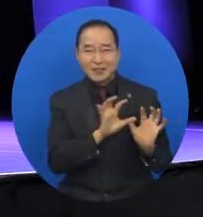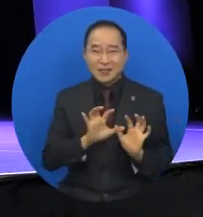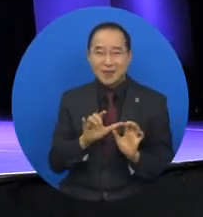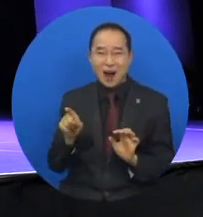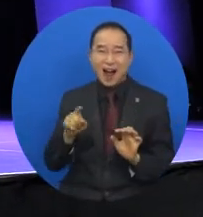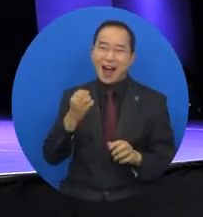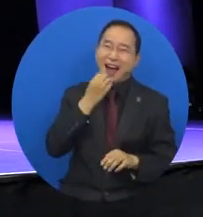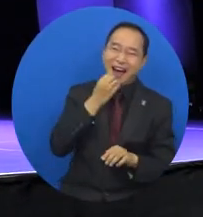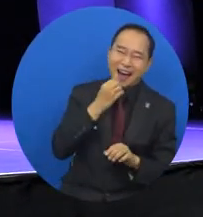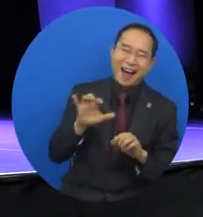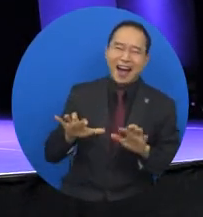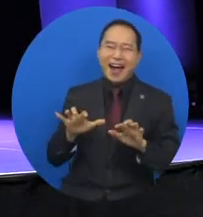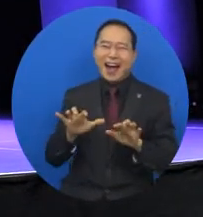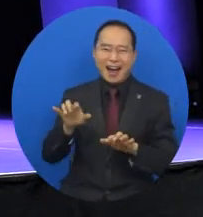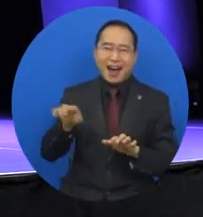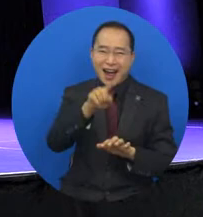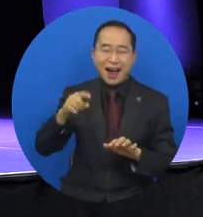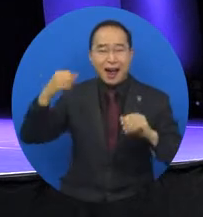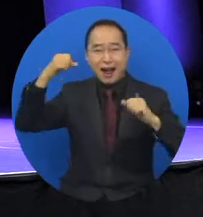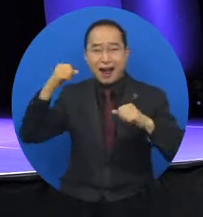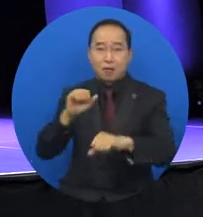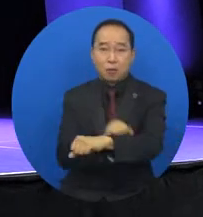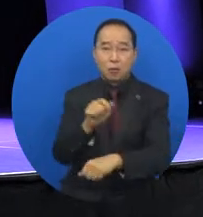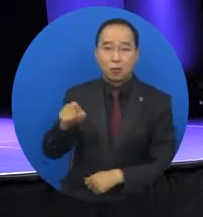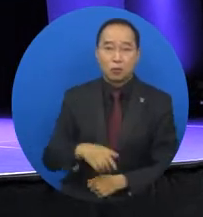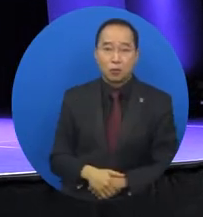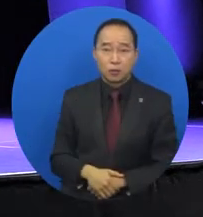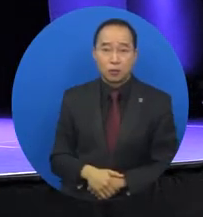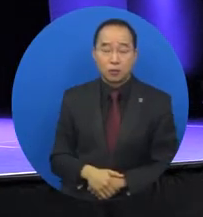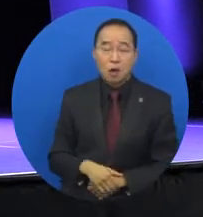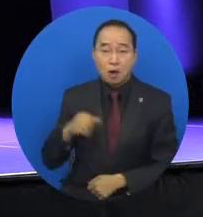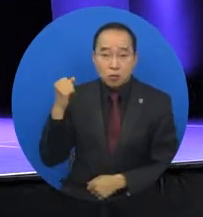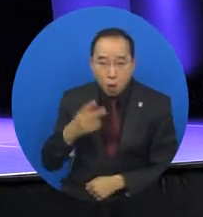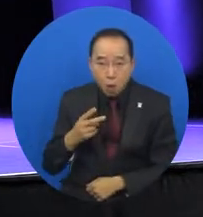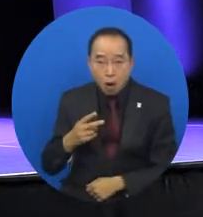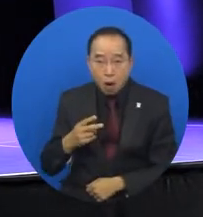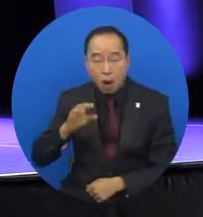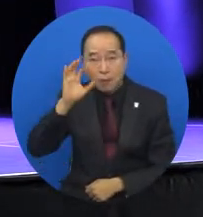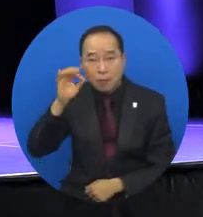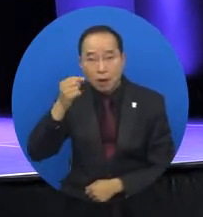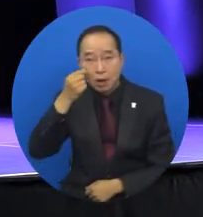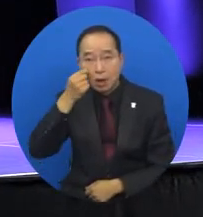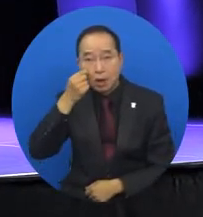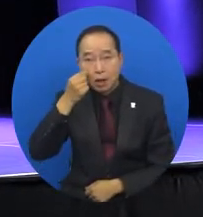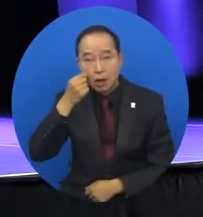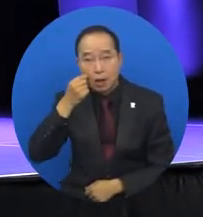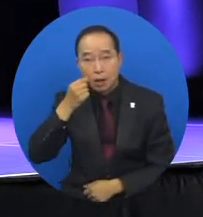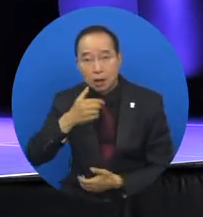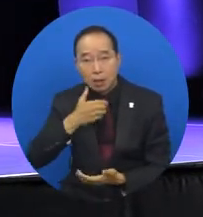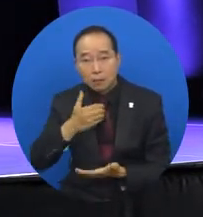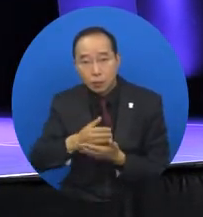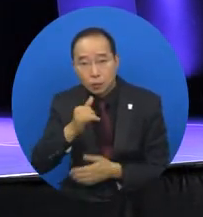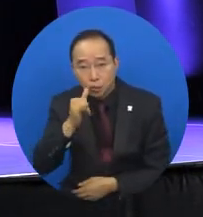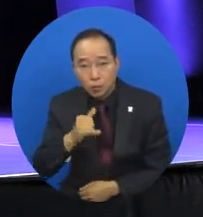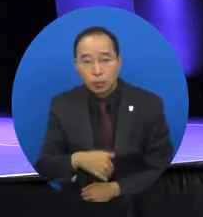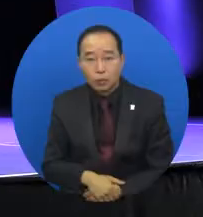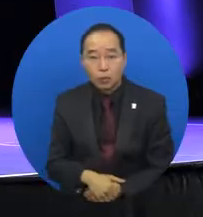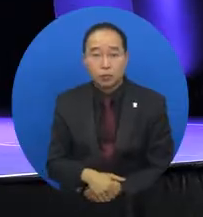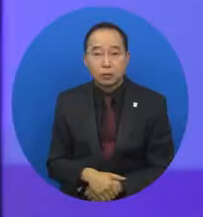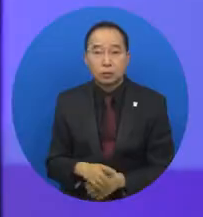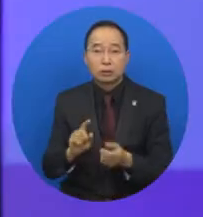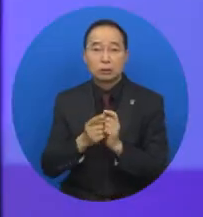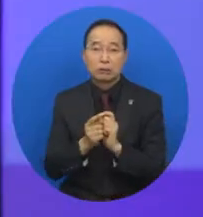폭도할 정도의 배를 잡고 넘어가는 우스운 광경들 그리고 감동해서 펑펑 눈물을 같이 쏟는